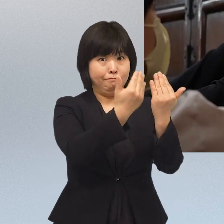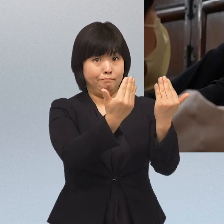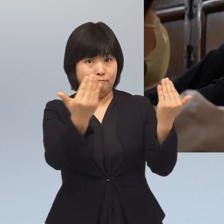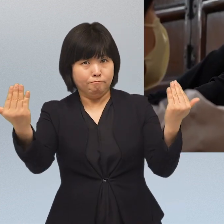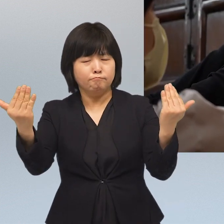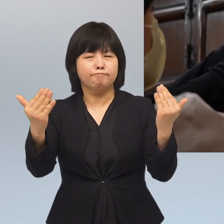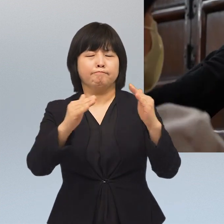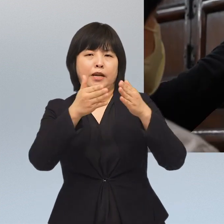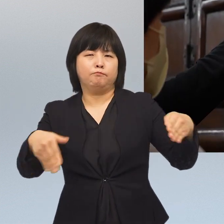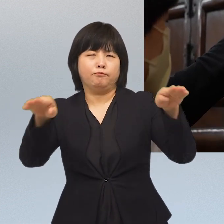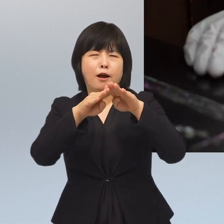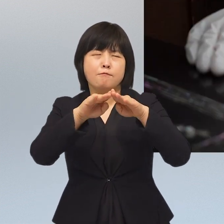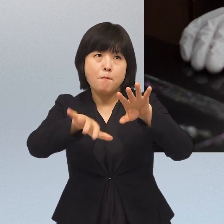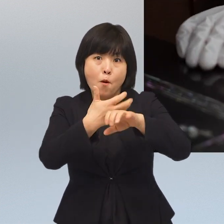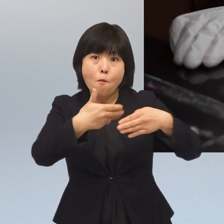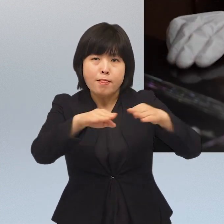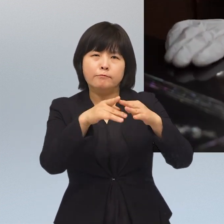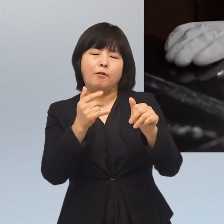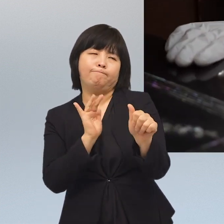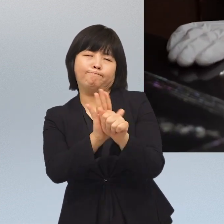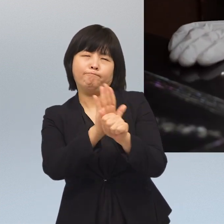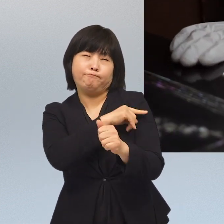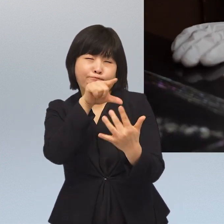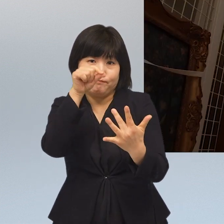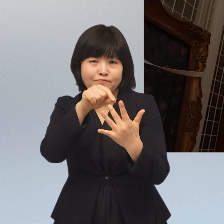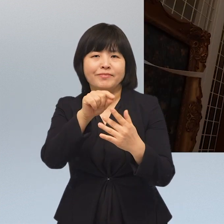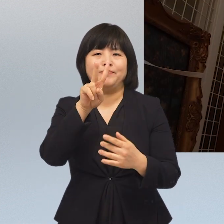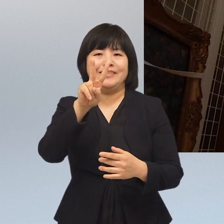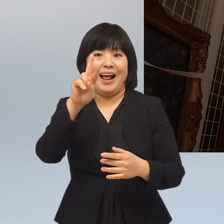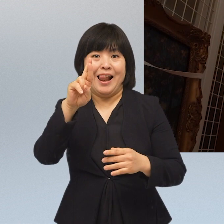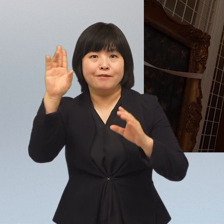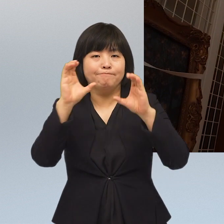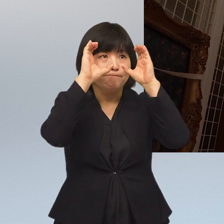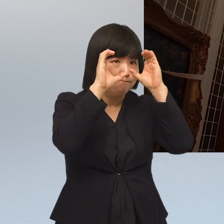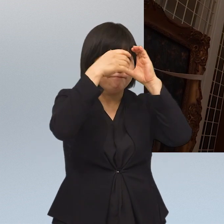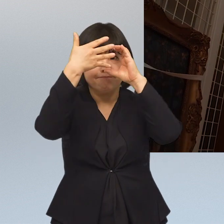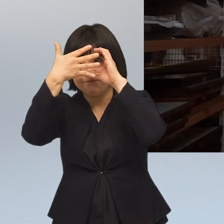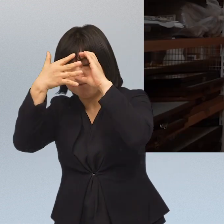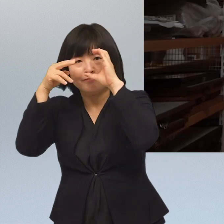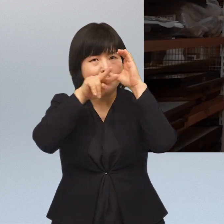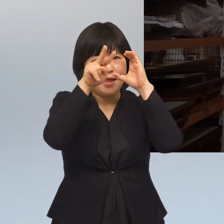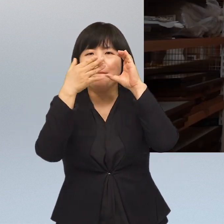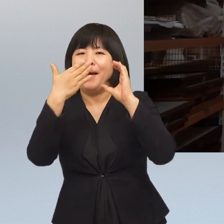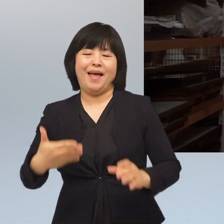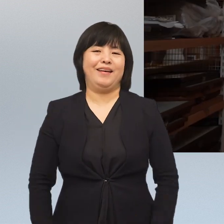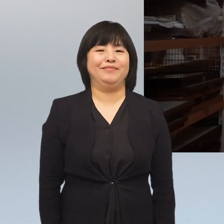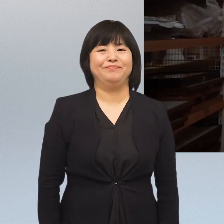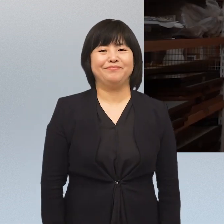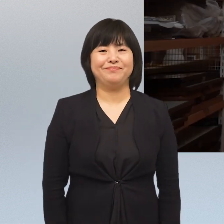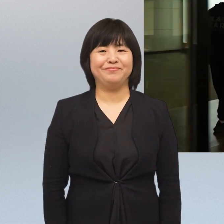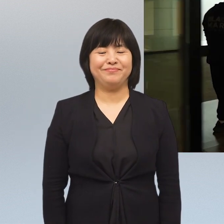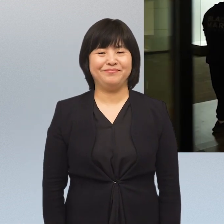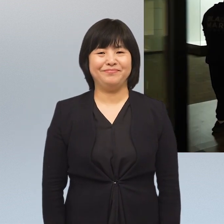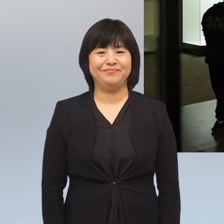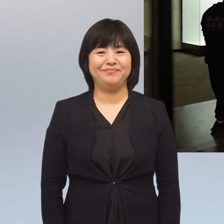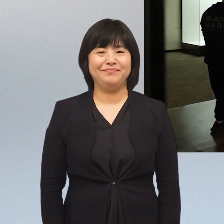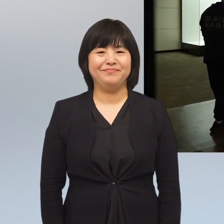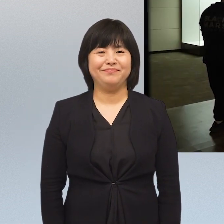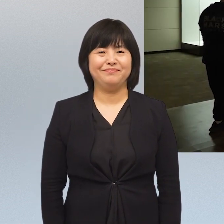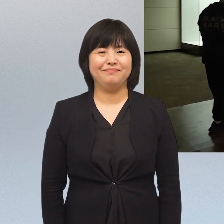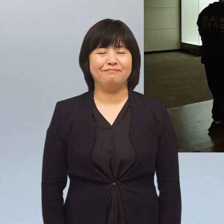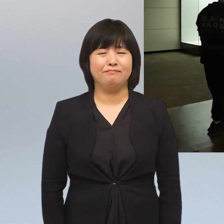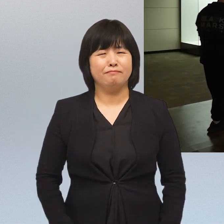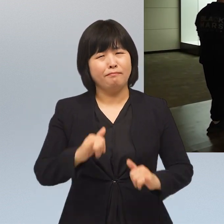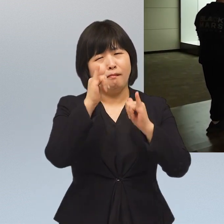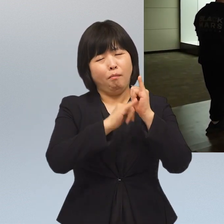VR 전시로도 감상할 수 있다. 역사의 뒤안길로 사라져간 폭풍 같은 세월의 흔적.